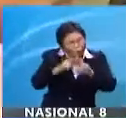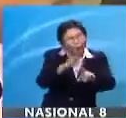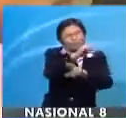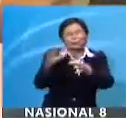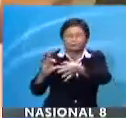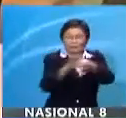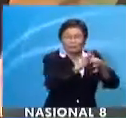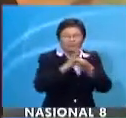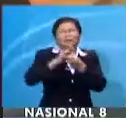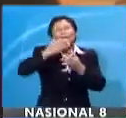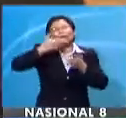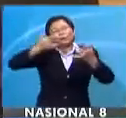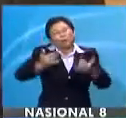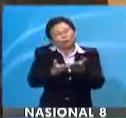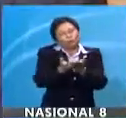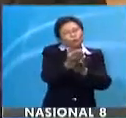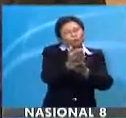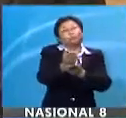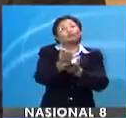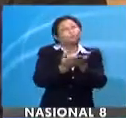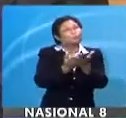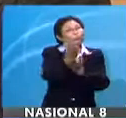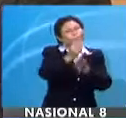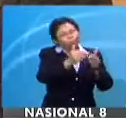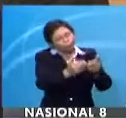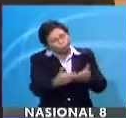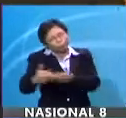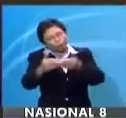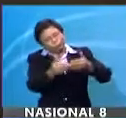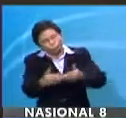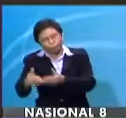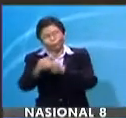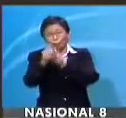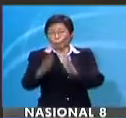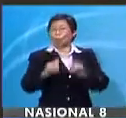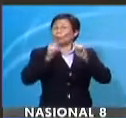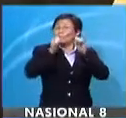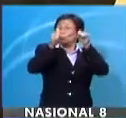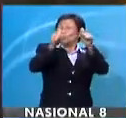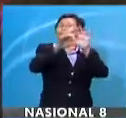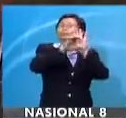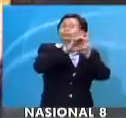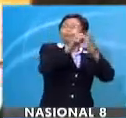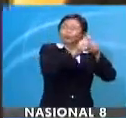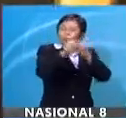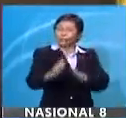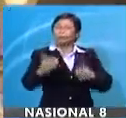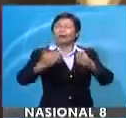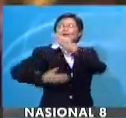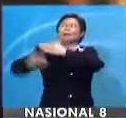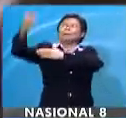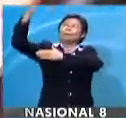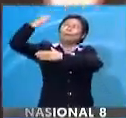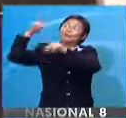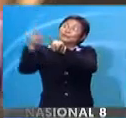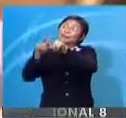kalangan generasi muda kini sekaligus memastikan kesinambungan kepimpinan yang baik seperti kepimpinan yang terdahulu.